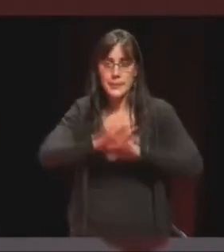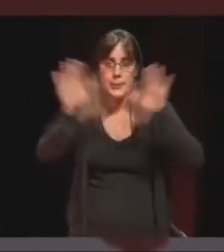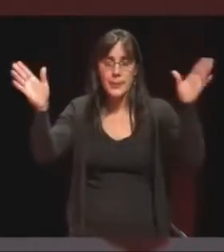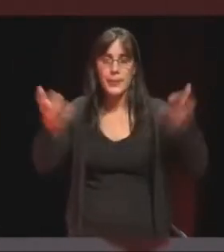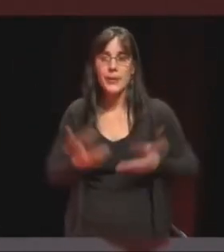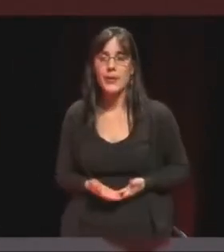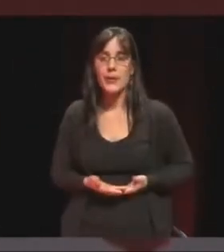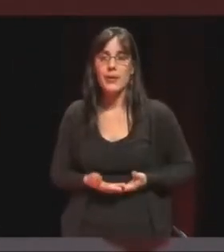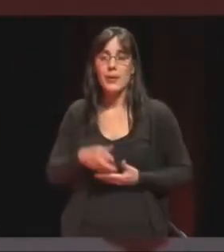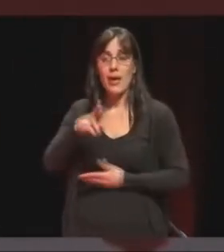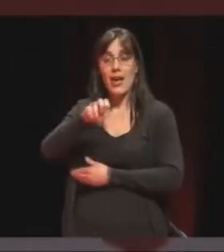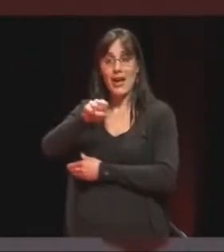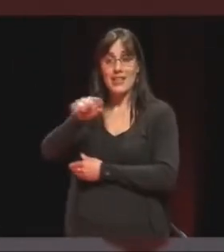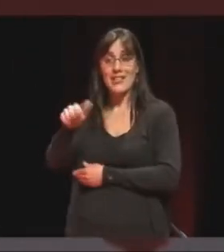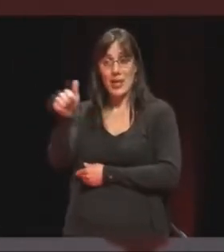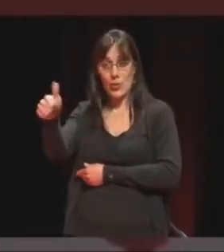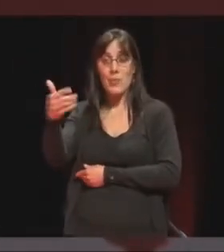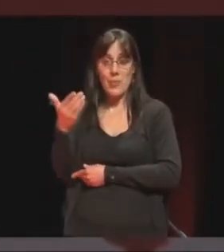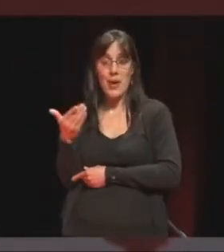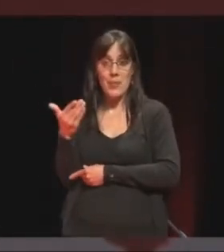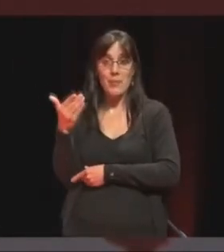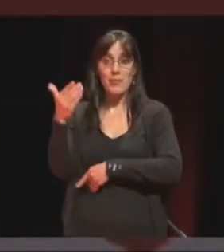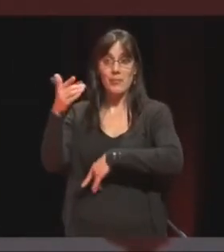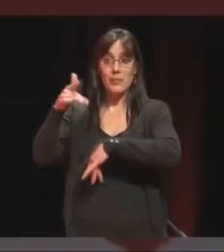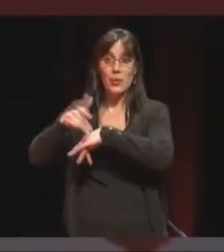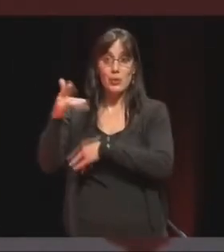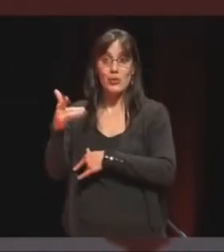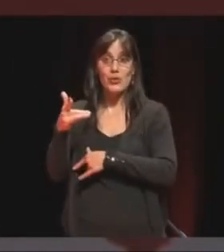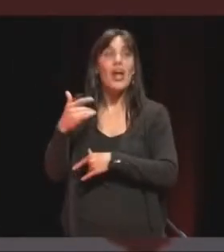Des fois, il le touche le RSA, il'a pas compris que ça le concerne lui aussi.